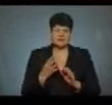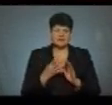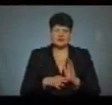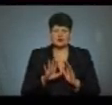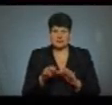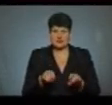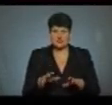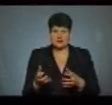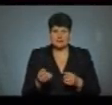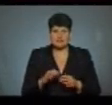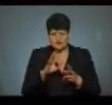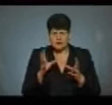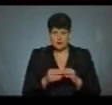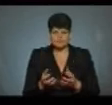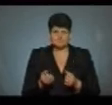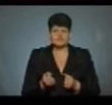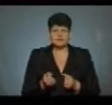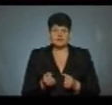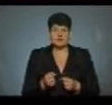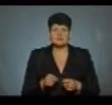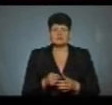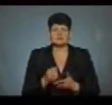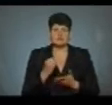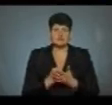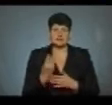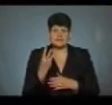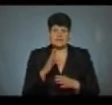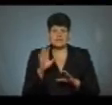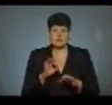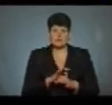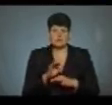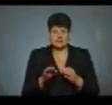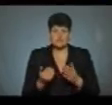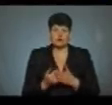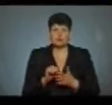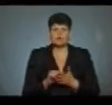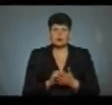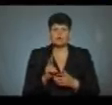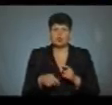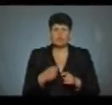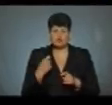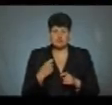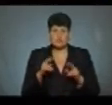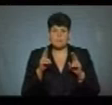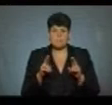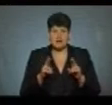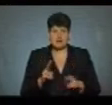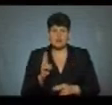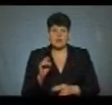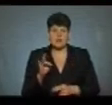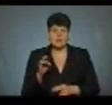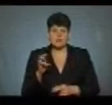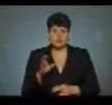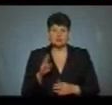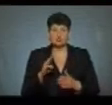рішення прийнято. Закон прийнятий в цілому. Ухвалили 3 законопроєкти. За новими документами, хто порушить правила карантину, заплатить штраф.